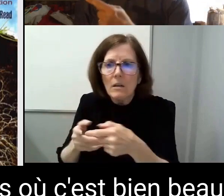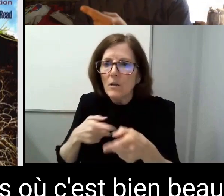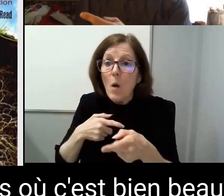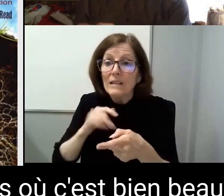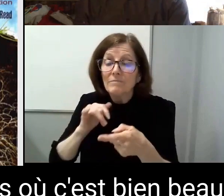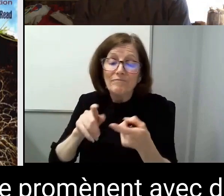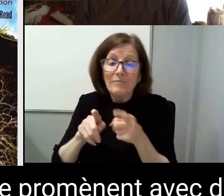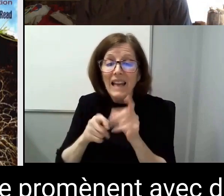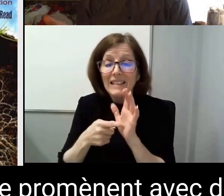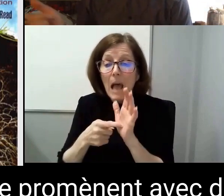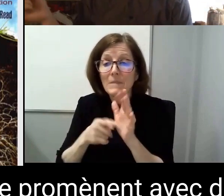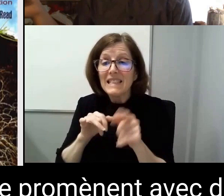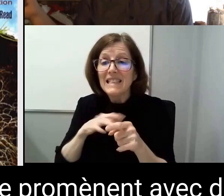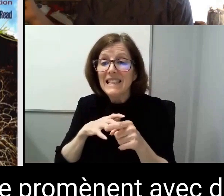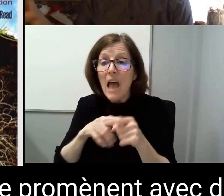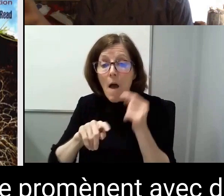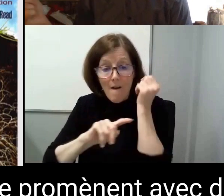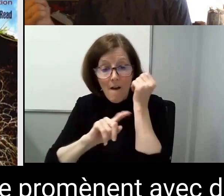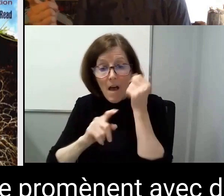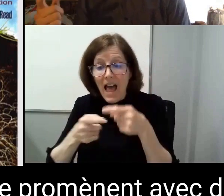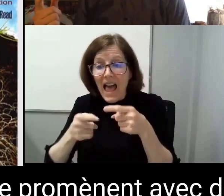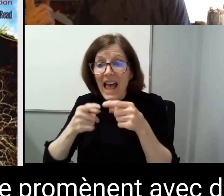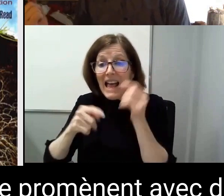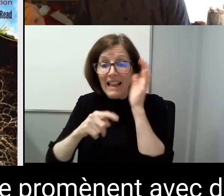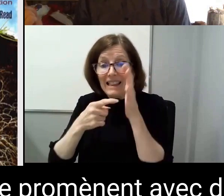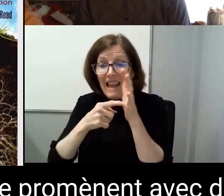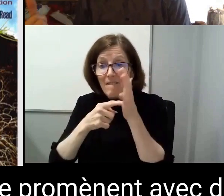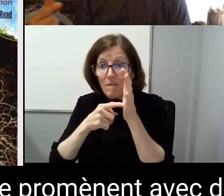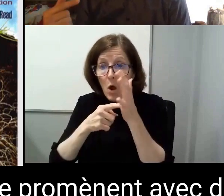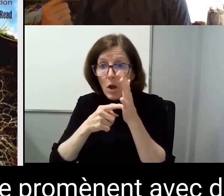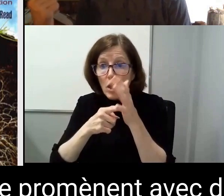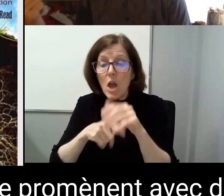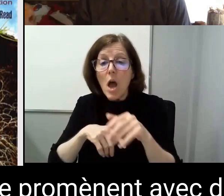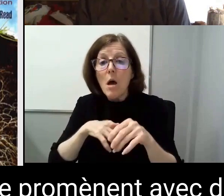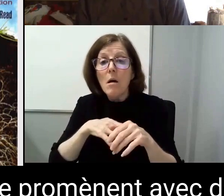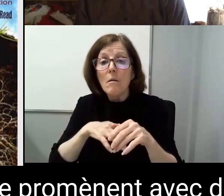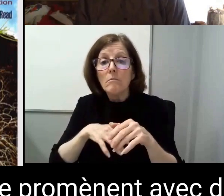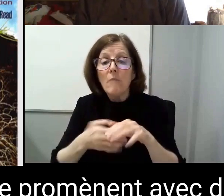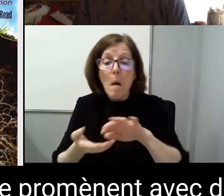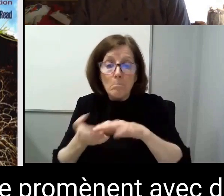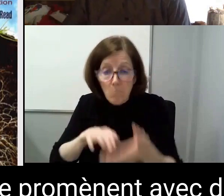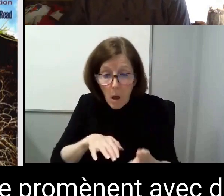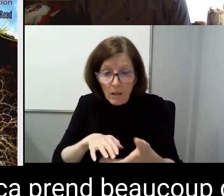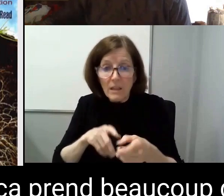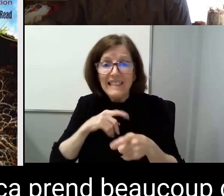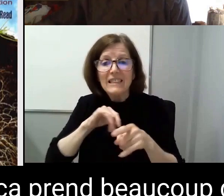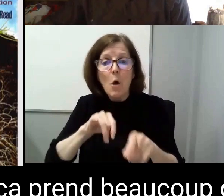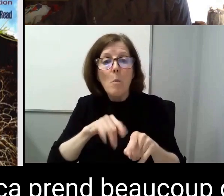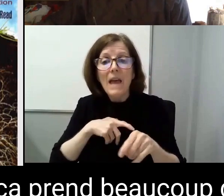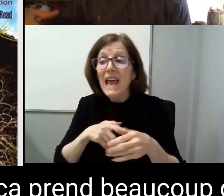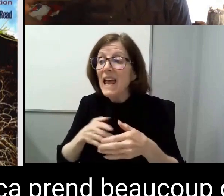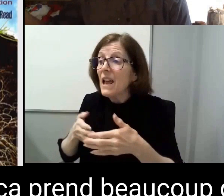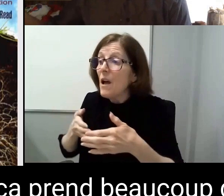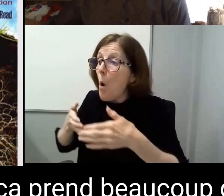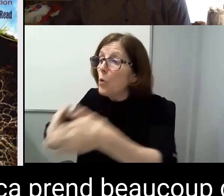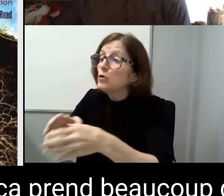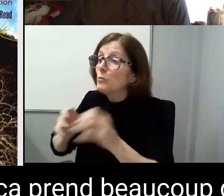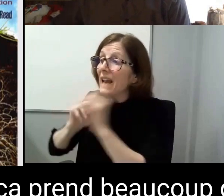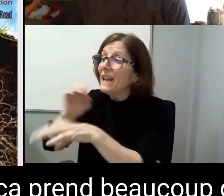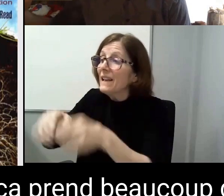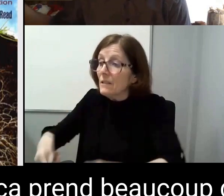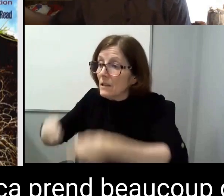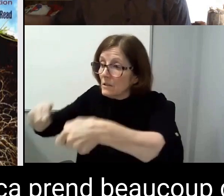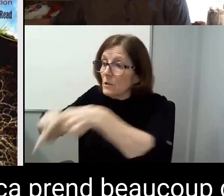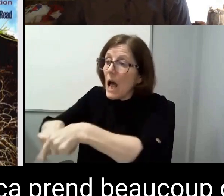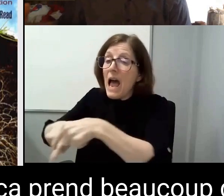si je les mets au chemin, bien, il y a des gens, des camions qui se promènent avec des humains qui travaillent pour les mettre dans les camions, ils vont les vider dans un centre, puis